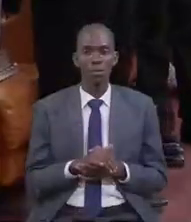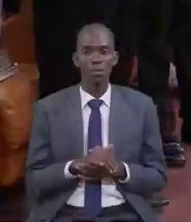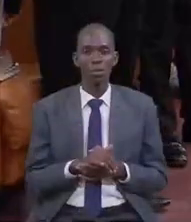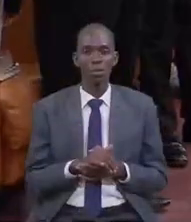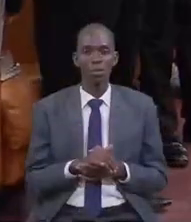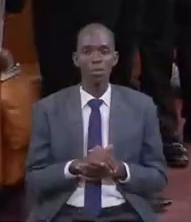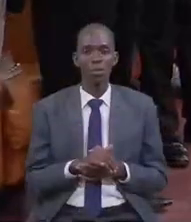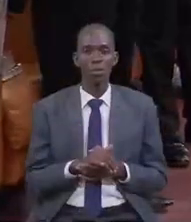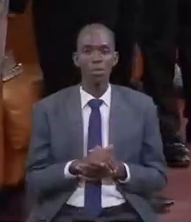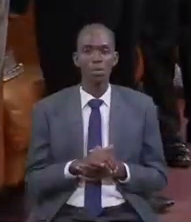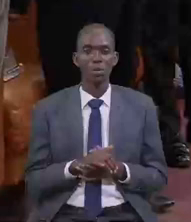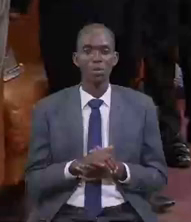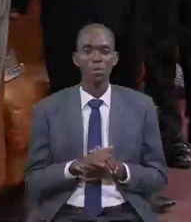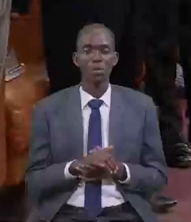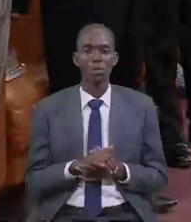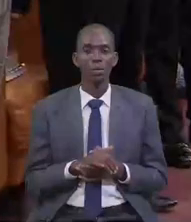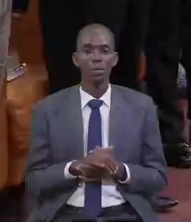Où êtes-vous,